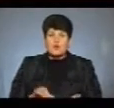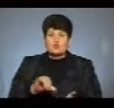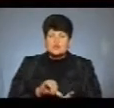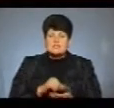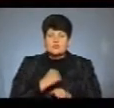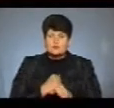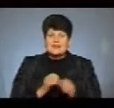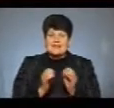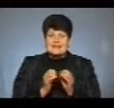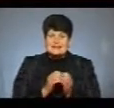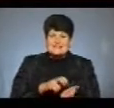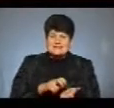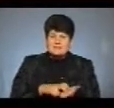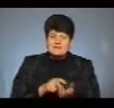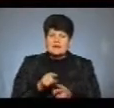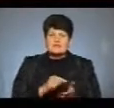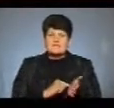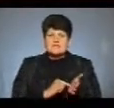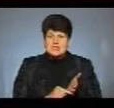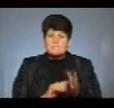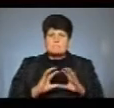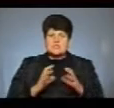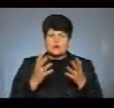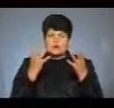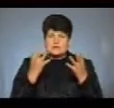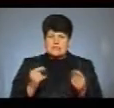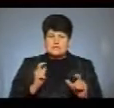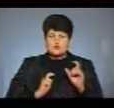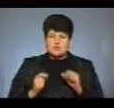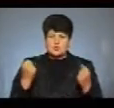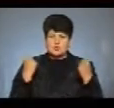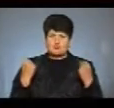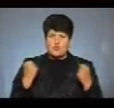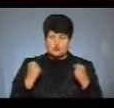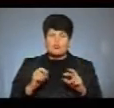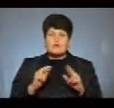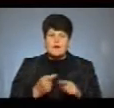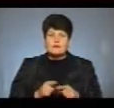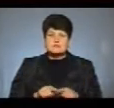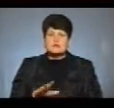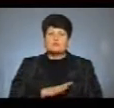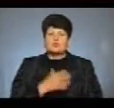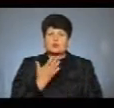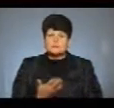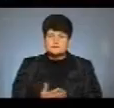зробили 10 стрибків. Так вони відзначили Міжнародний день студентського спорту. Як це було, Світлана Лазорик